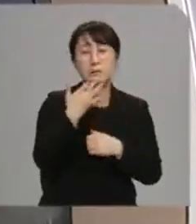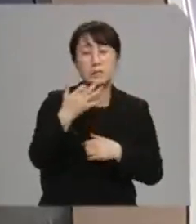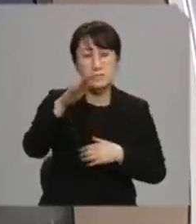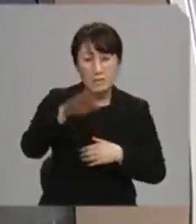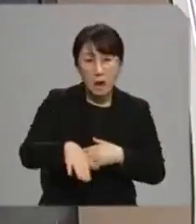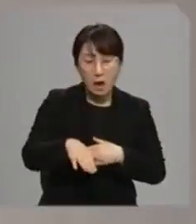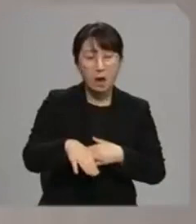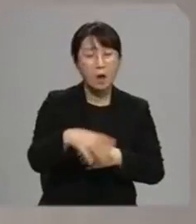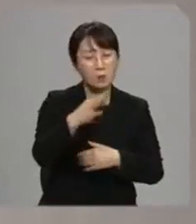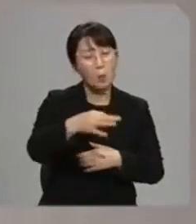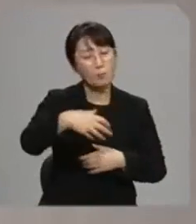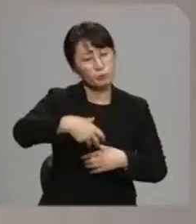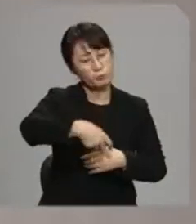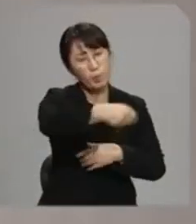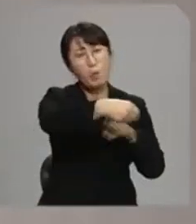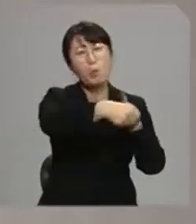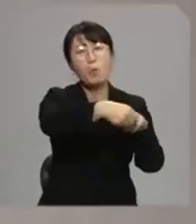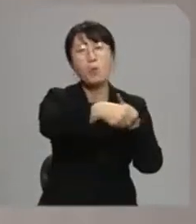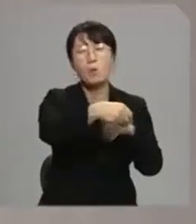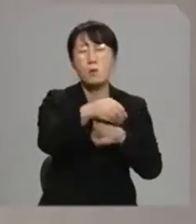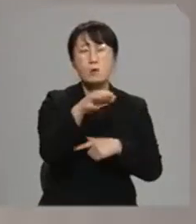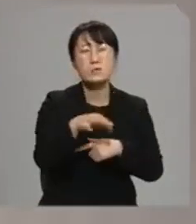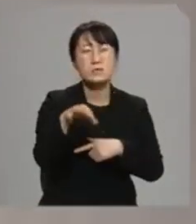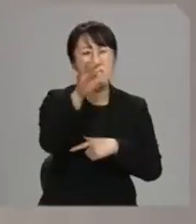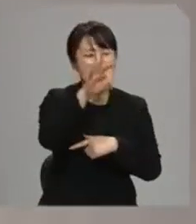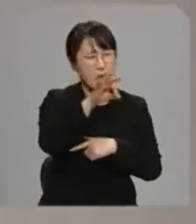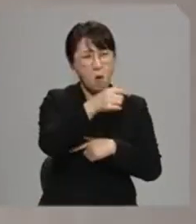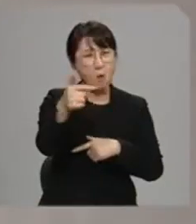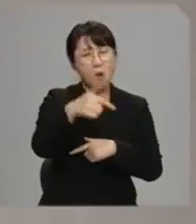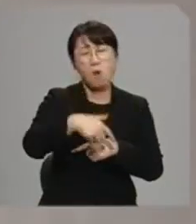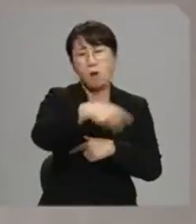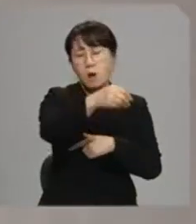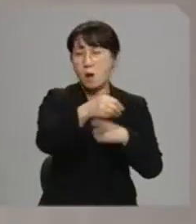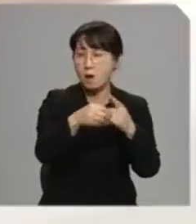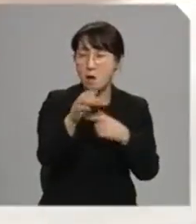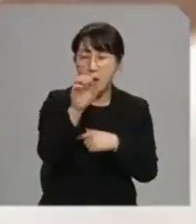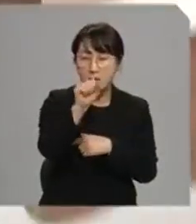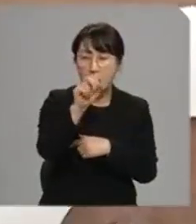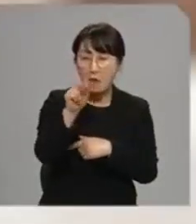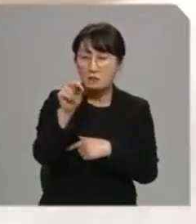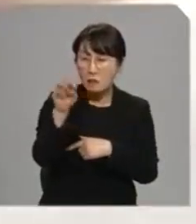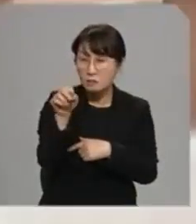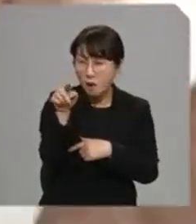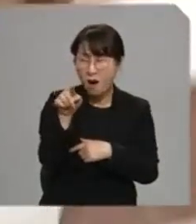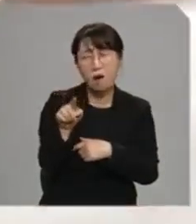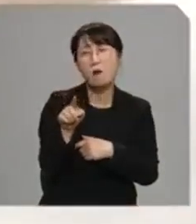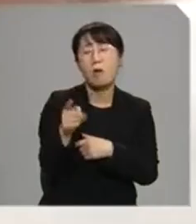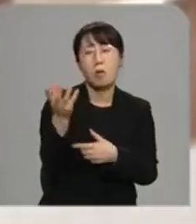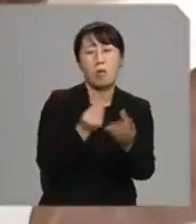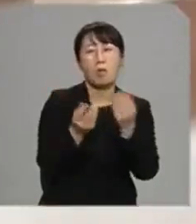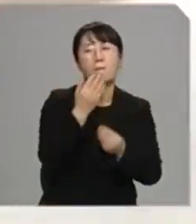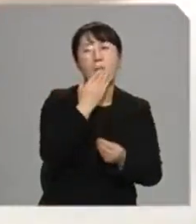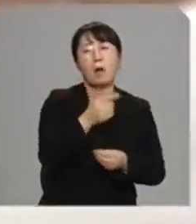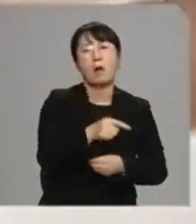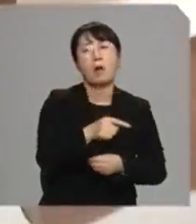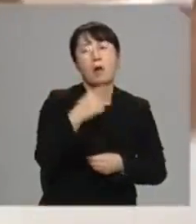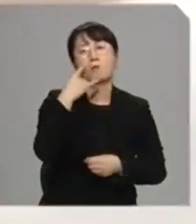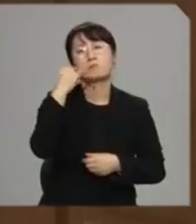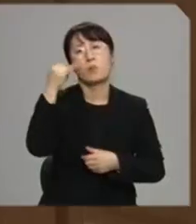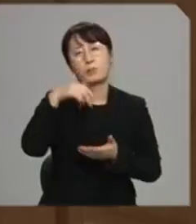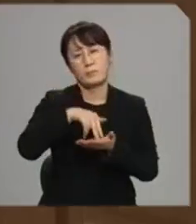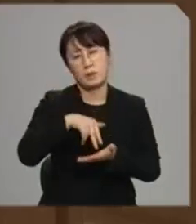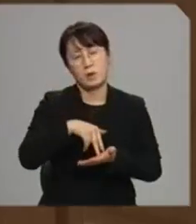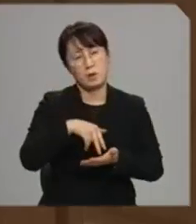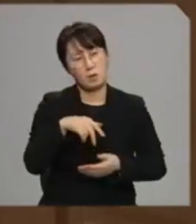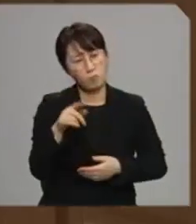돈을 빌려주겠다는 고금리 사체 사이트 역시 SNS 등에서 쉽게 찾을 수 있습니다 학부모들은 이처럼